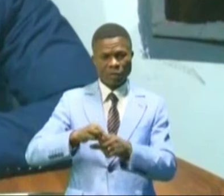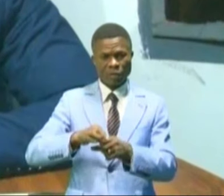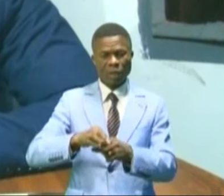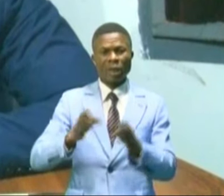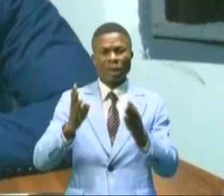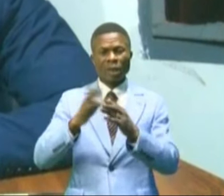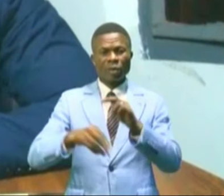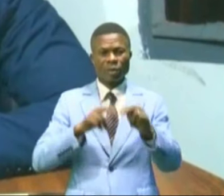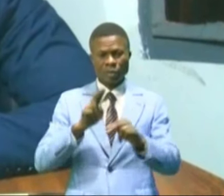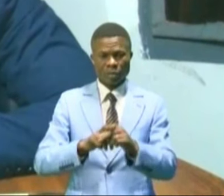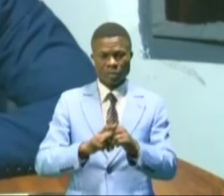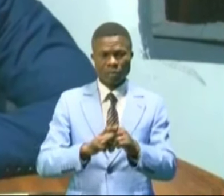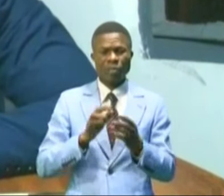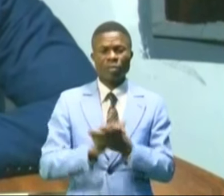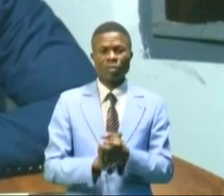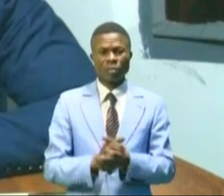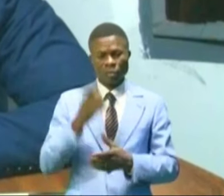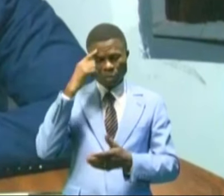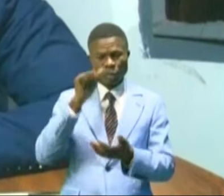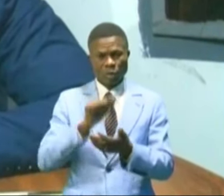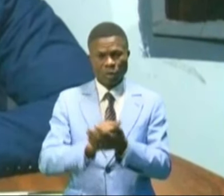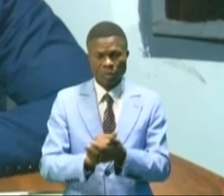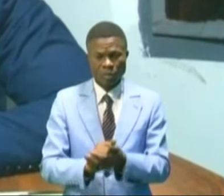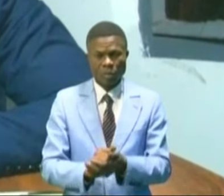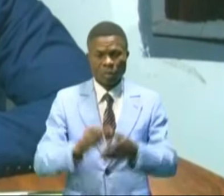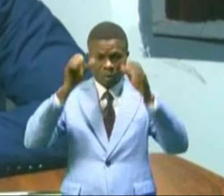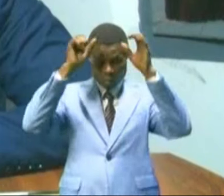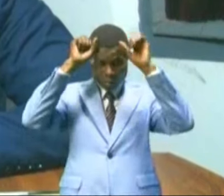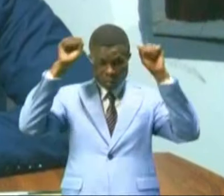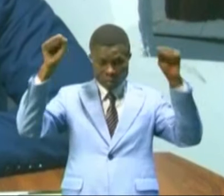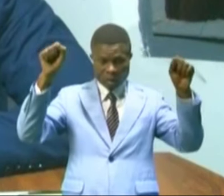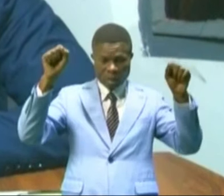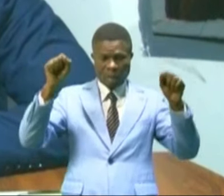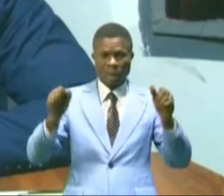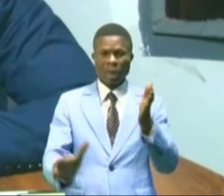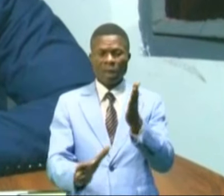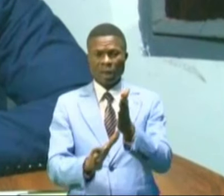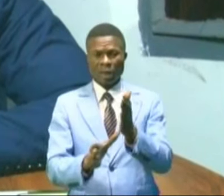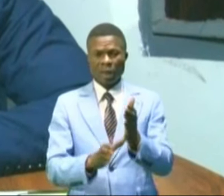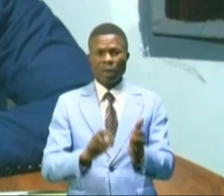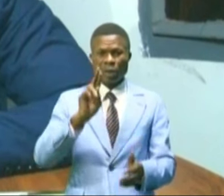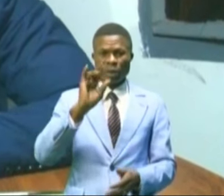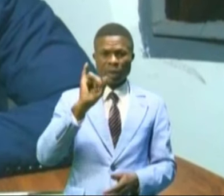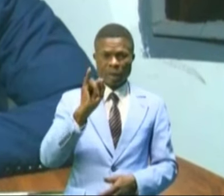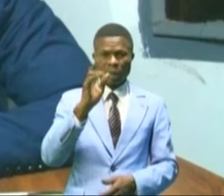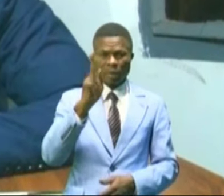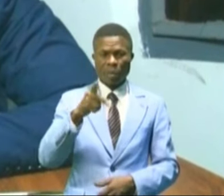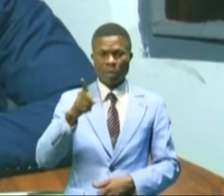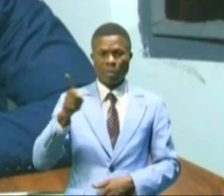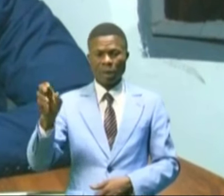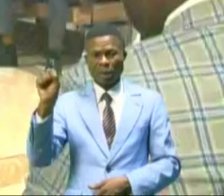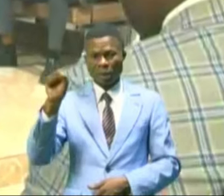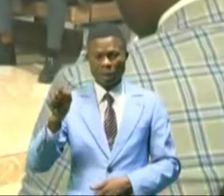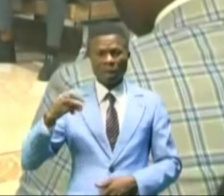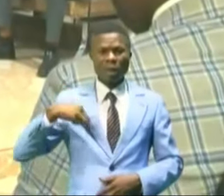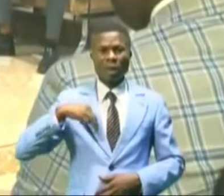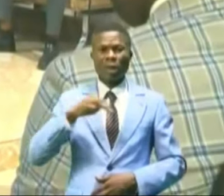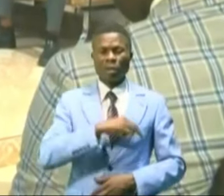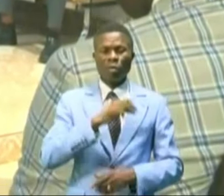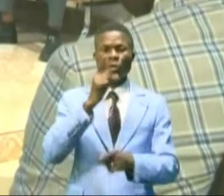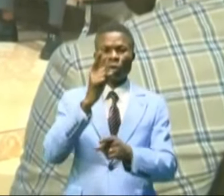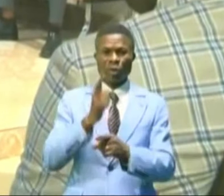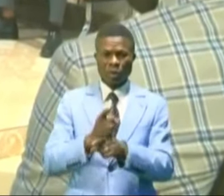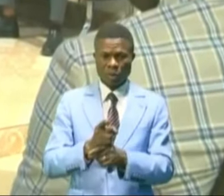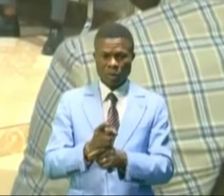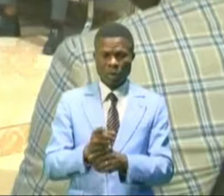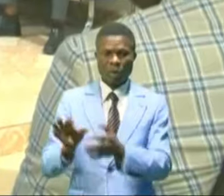Elle remercie par ailleurs le président AI de l'UPPS et membre du président de